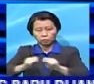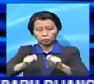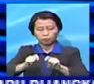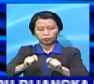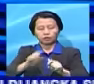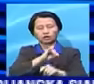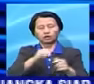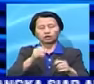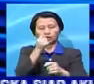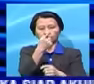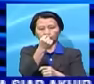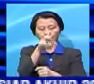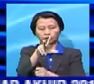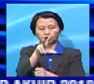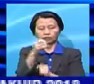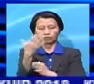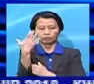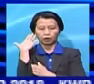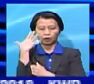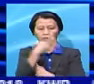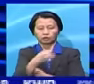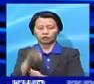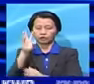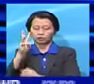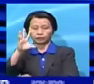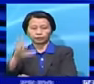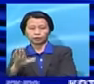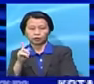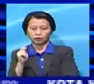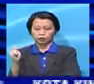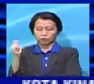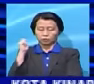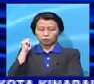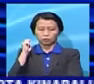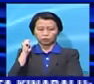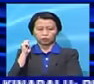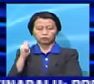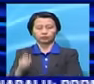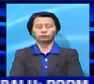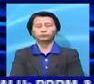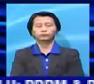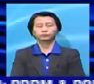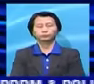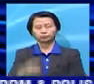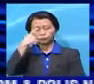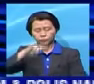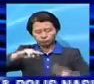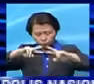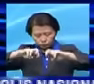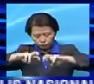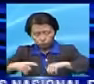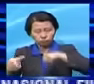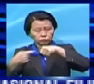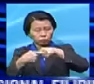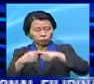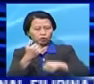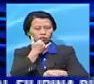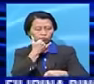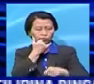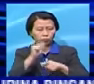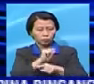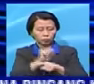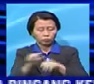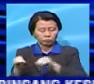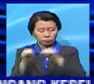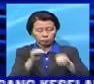Klang antara 1130 minit pagi dan 6 Petang tadi menurut op kavia bagi menyiasat dakwaan penyelewengan projek pemindahan